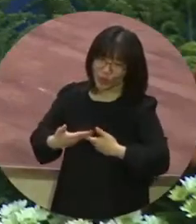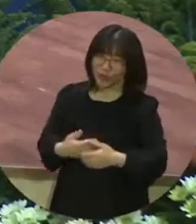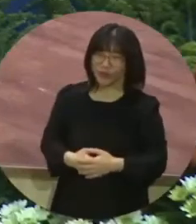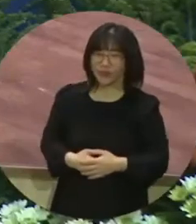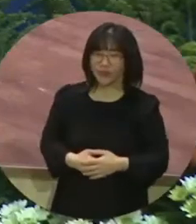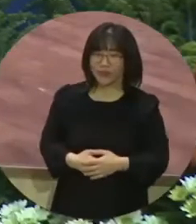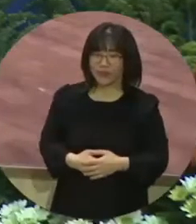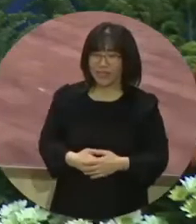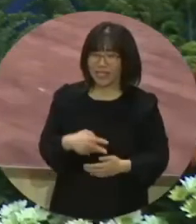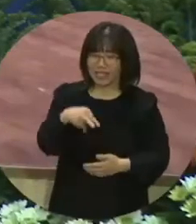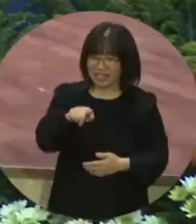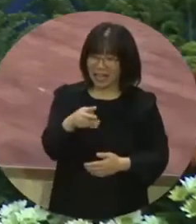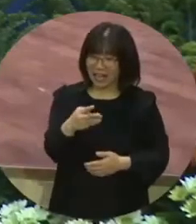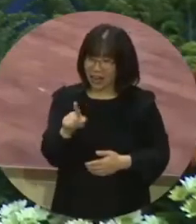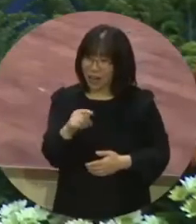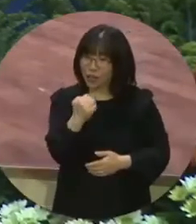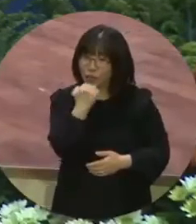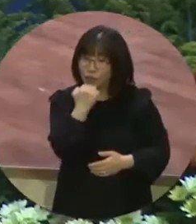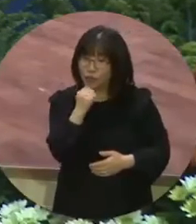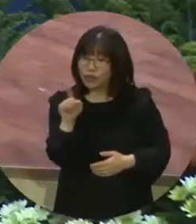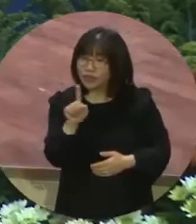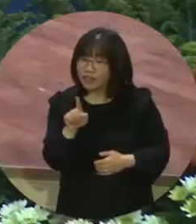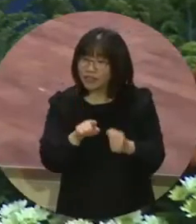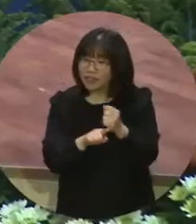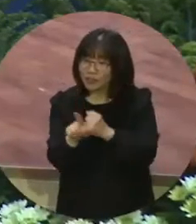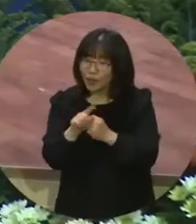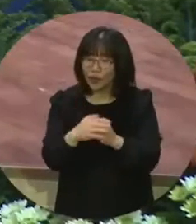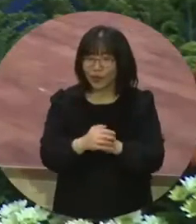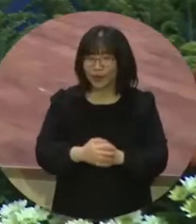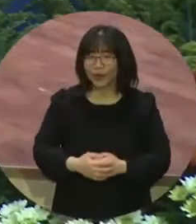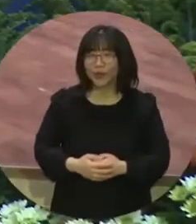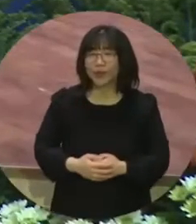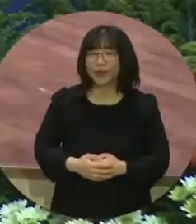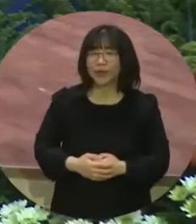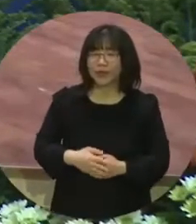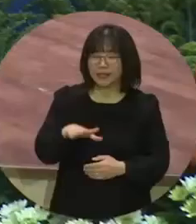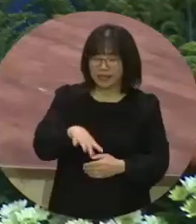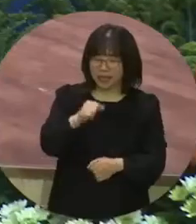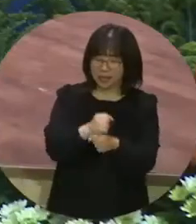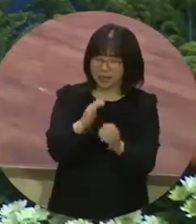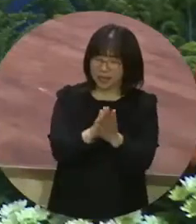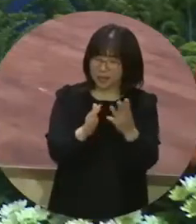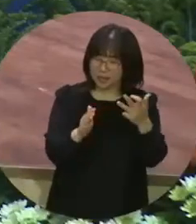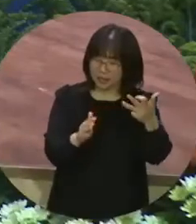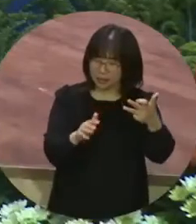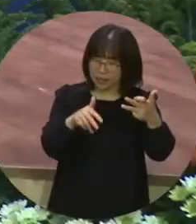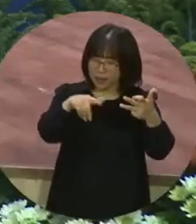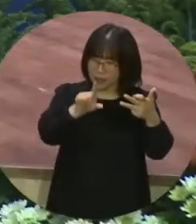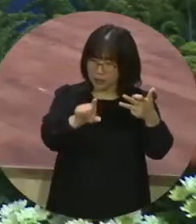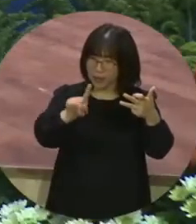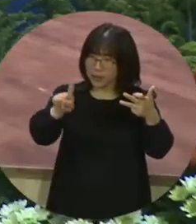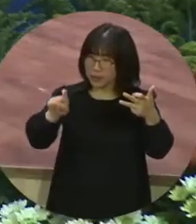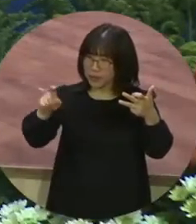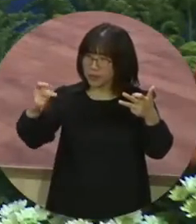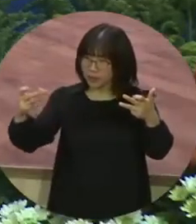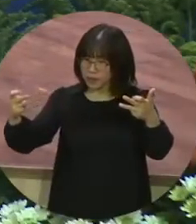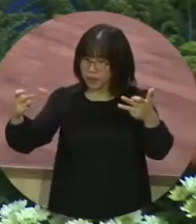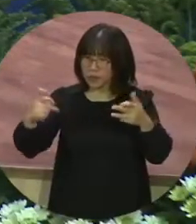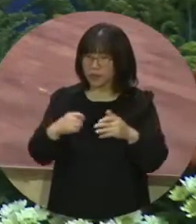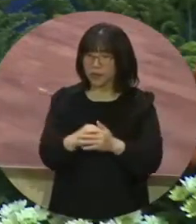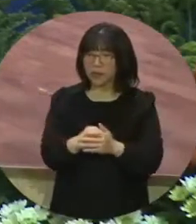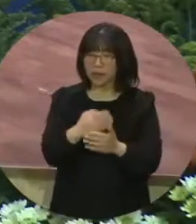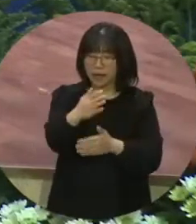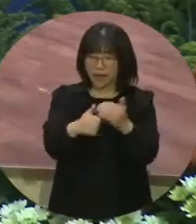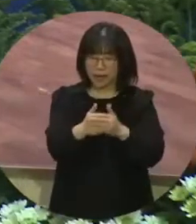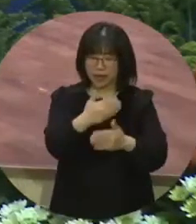하나님. 사실 사라가 웃었다는 표현은요, 우리에게 본문에만 있는 것이 아니에요. 창세기 18장 11절로 12절에 보면